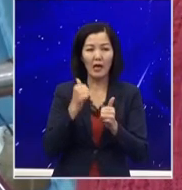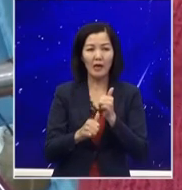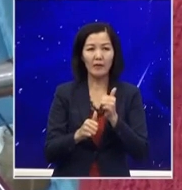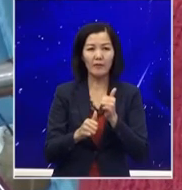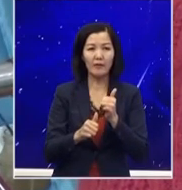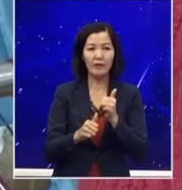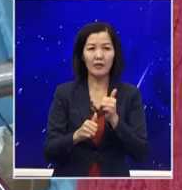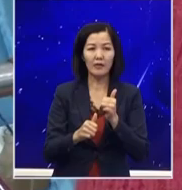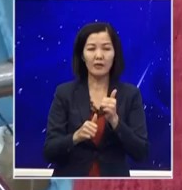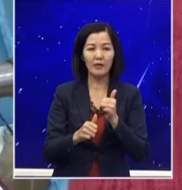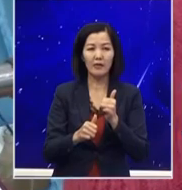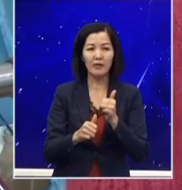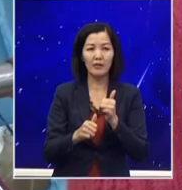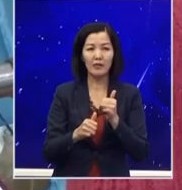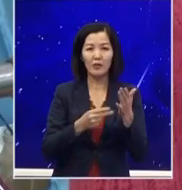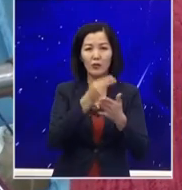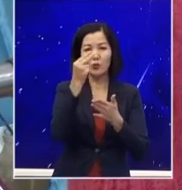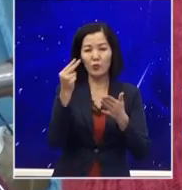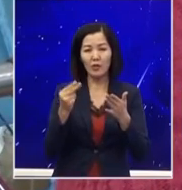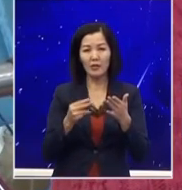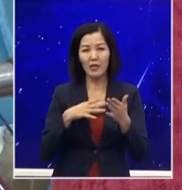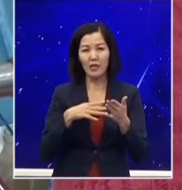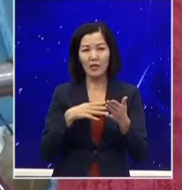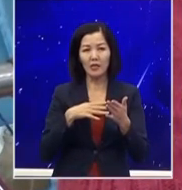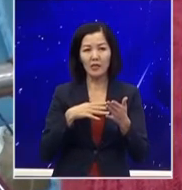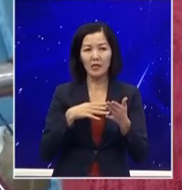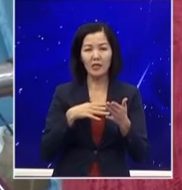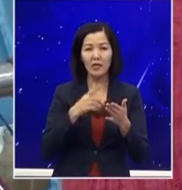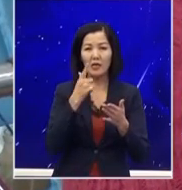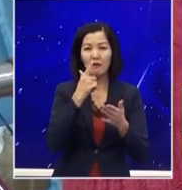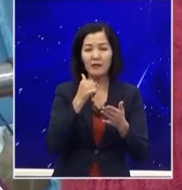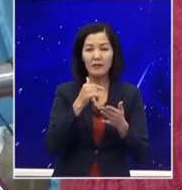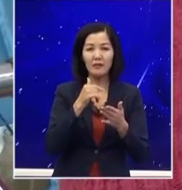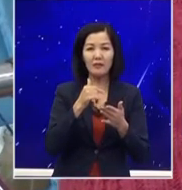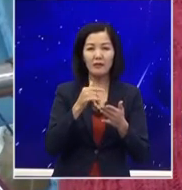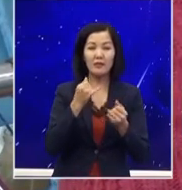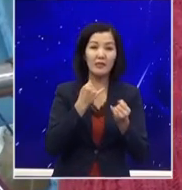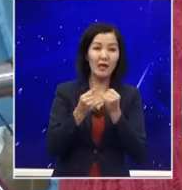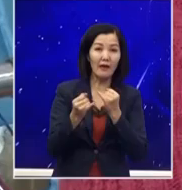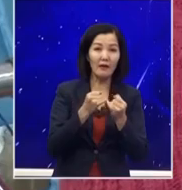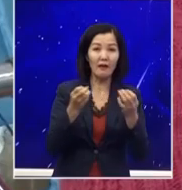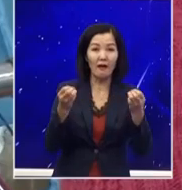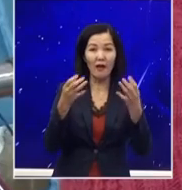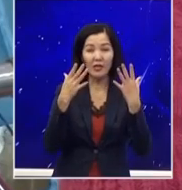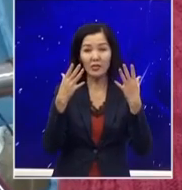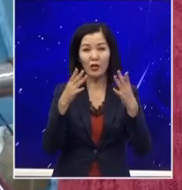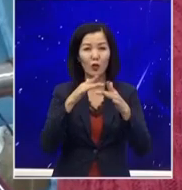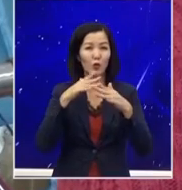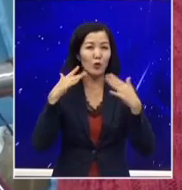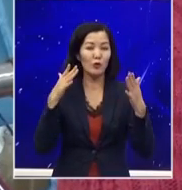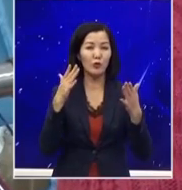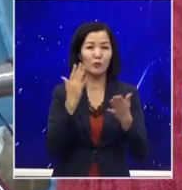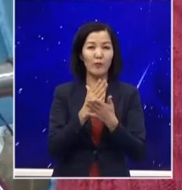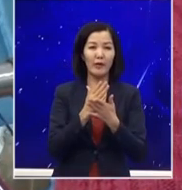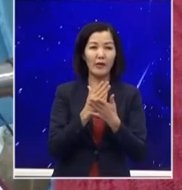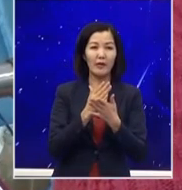картинканың қылықтары да сарды қызыл ашық қой көріптіз көрімізде. Ашық негізі. Ойлаймыз, ашық свет, өмірімізде ашық болса